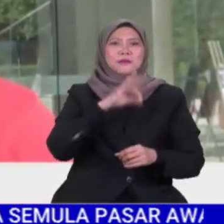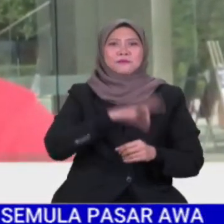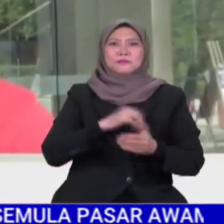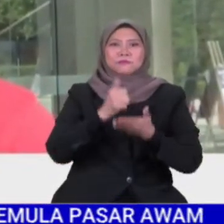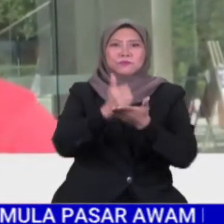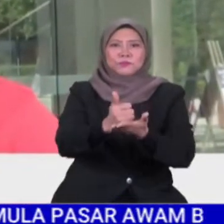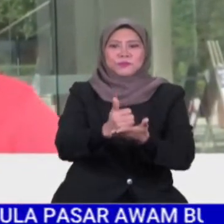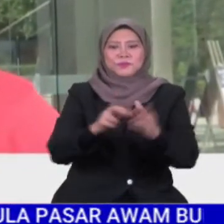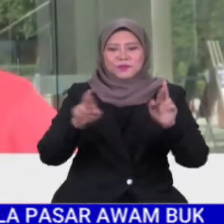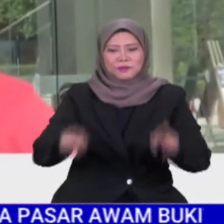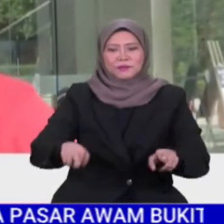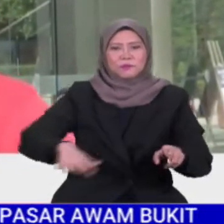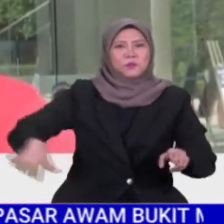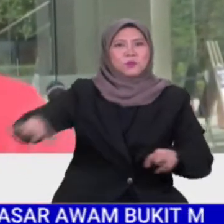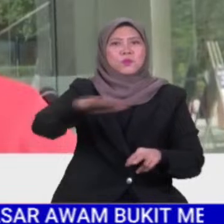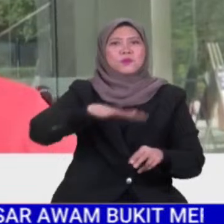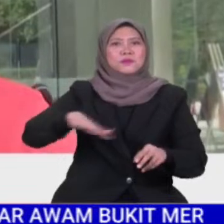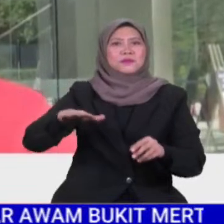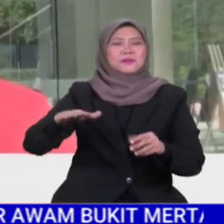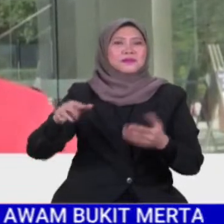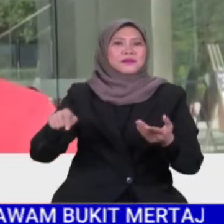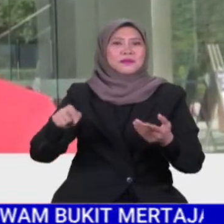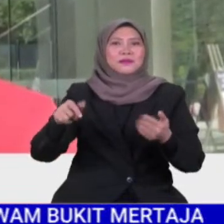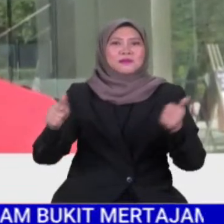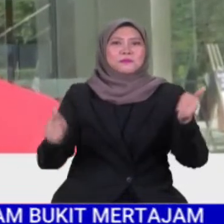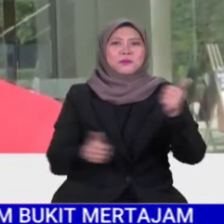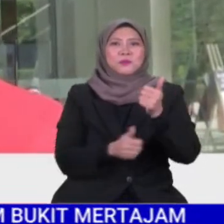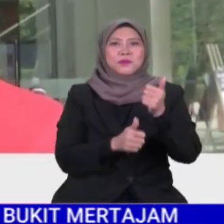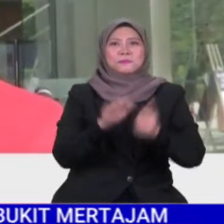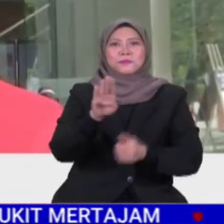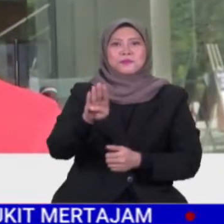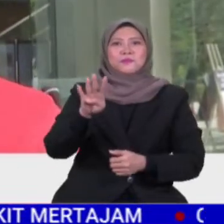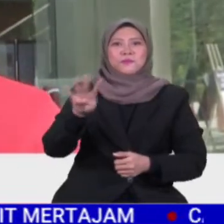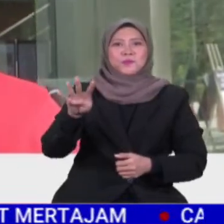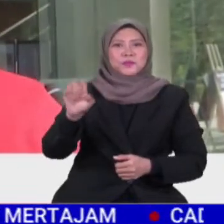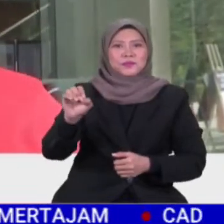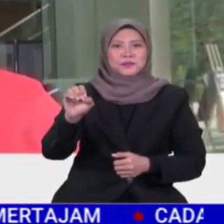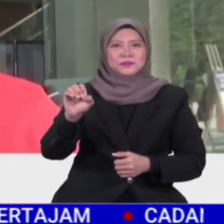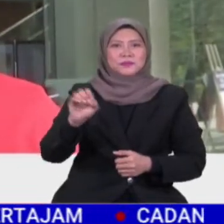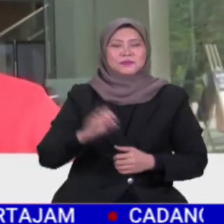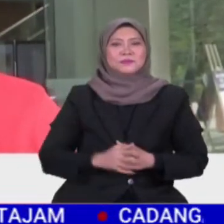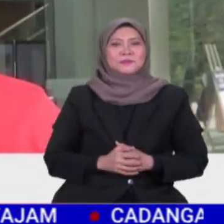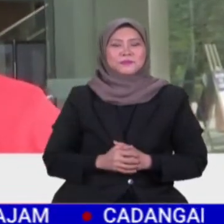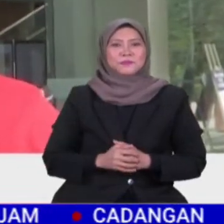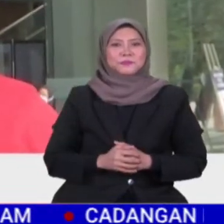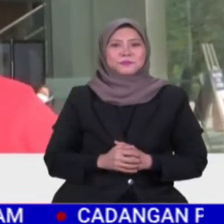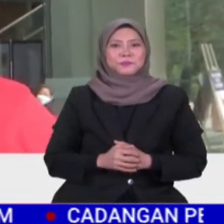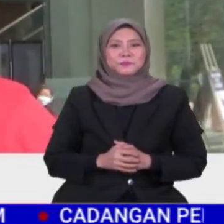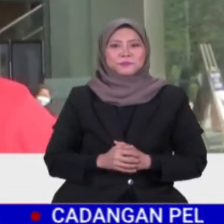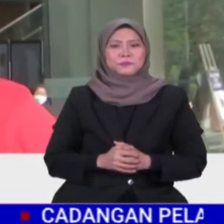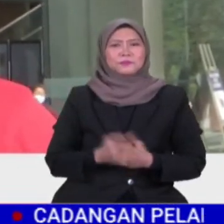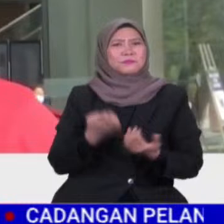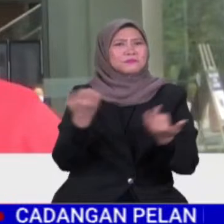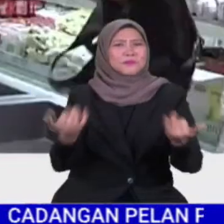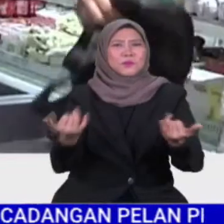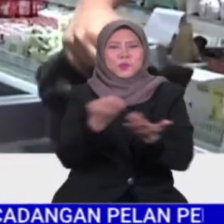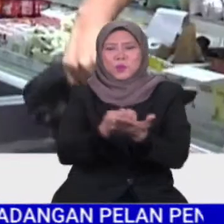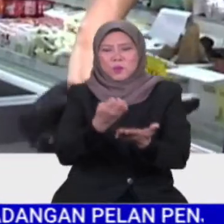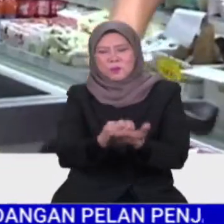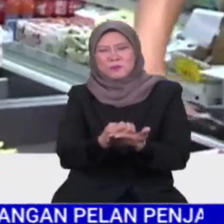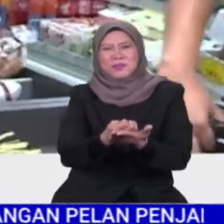kepada seluruh rakyat yang di bawah B40. Kan? Memandangkan sekarang keadaan ekonomi